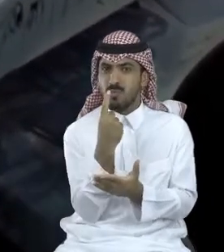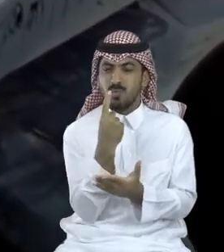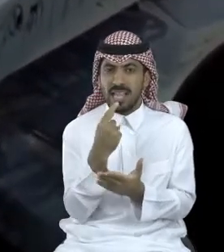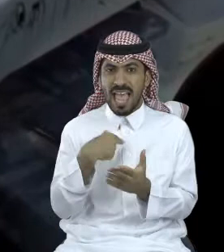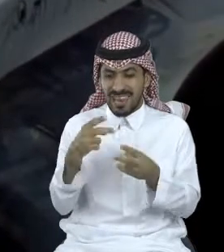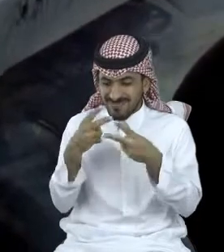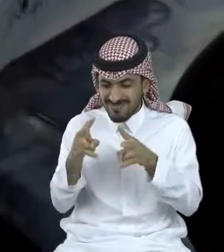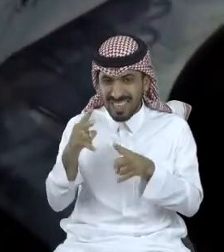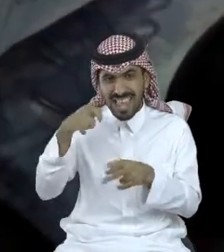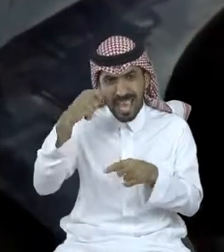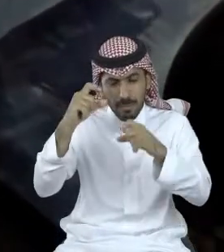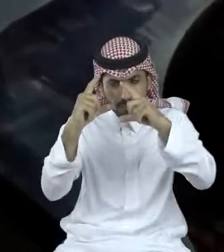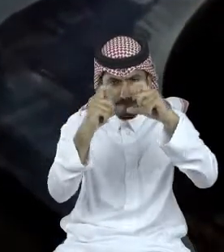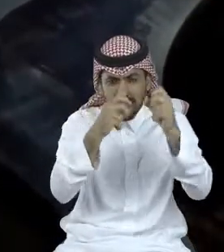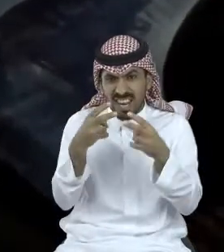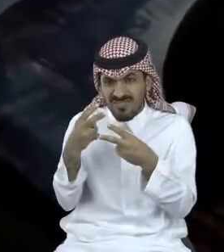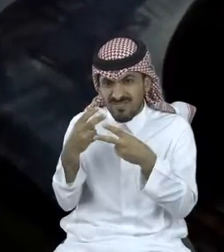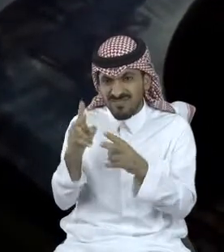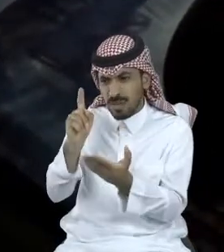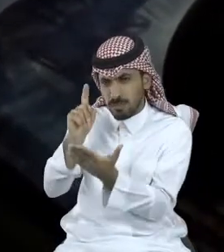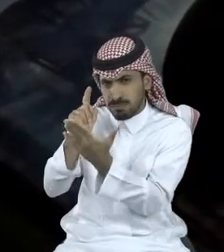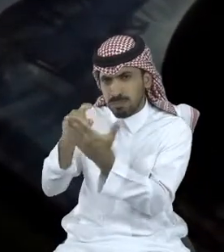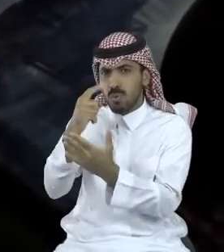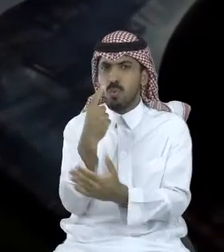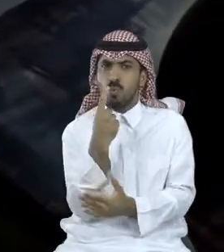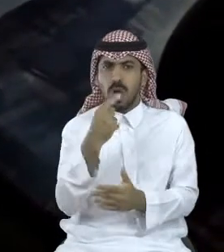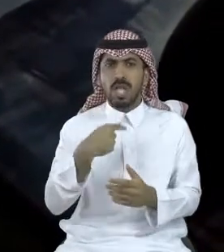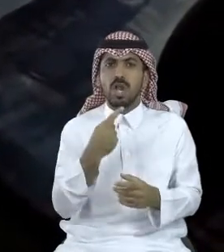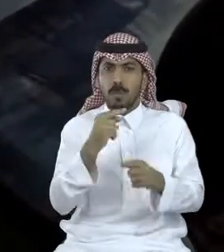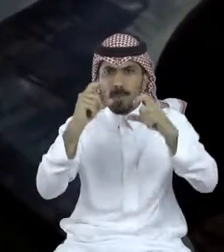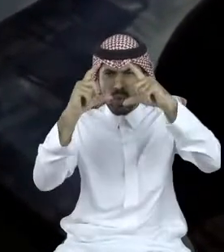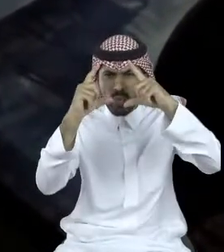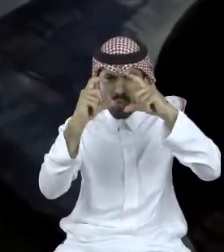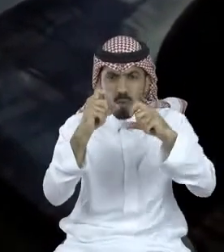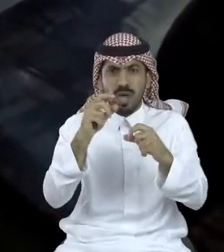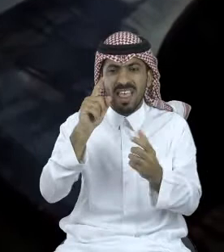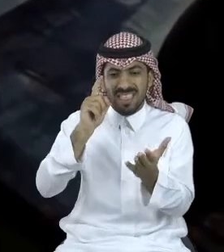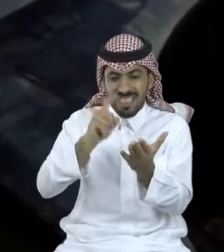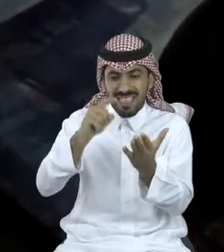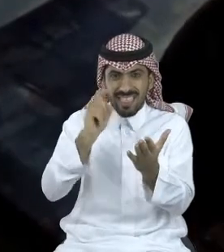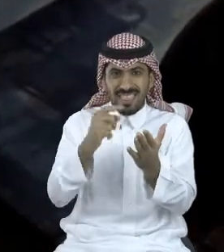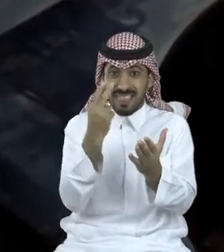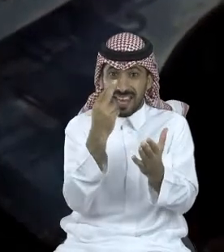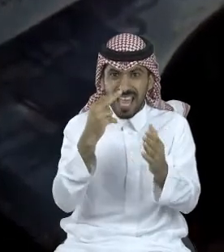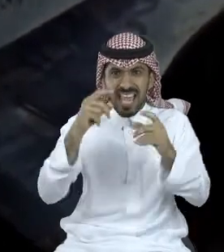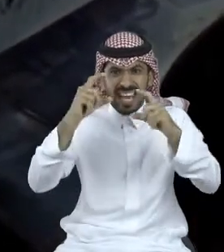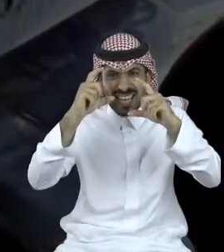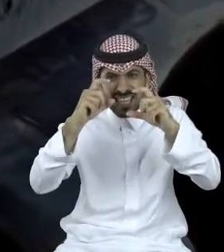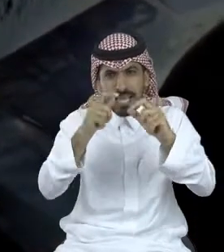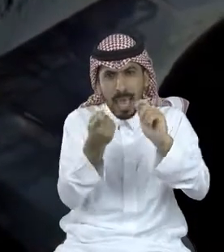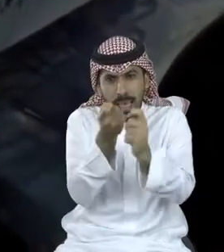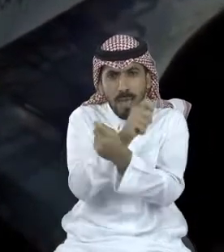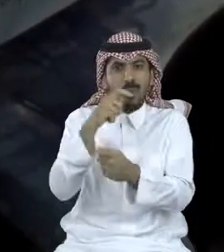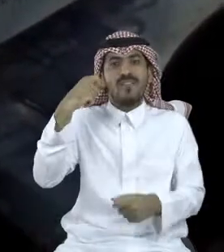تستارت فيديو. فأنت مشغل الكاميرا وثبتها في مكان، اضغط ضغطة على سمارت باند ياخذ صورة، اضغط ضغطتين بيشيل فيديو، يعني حركة